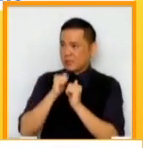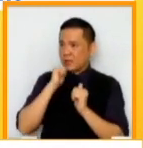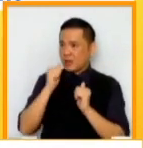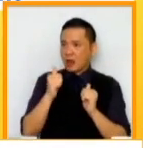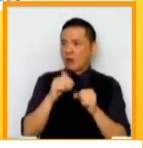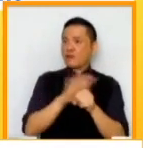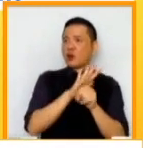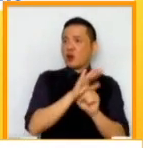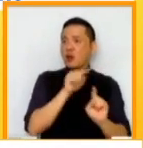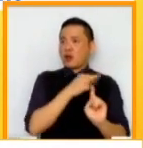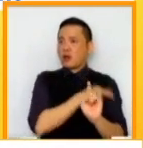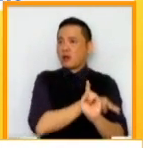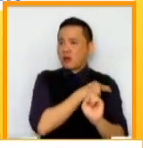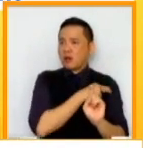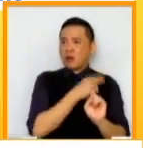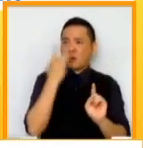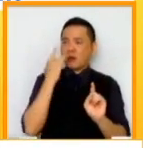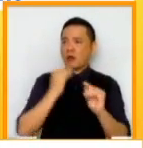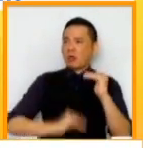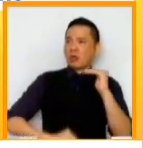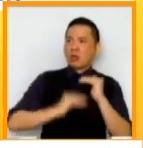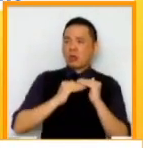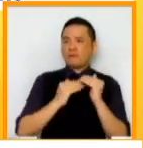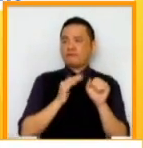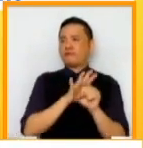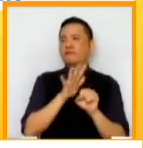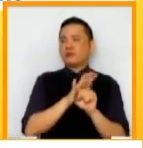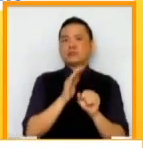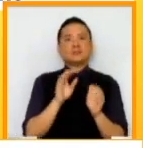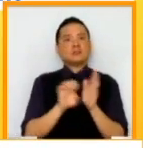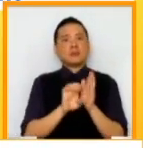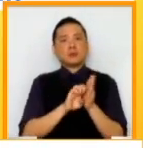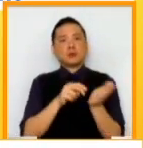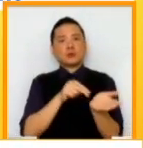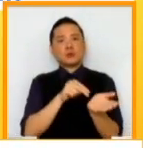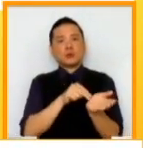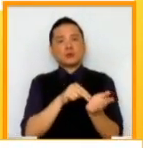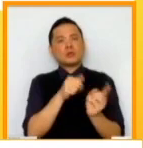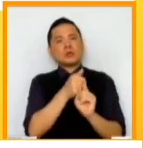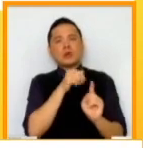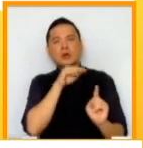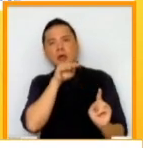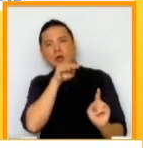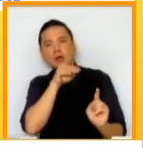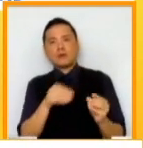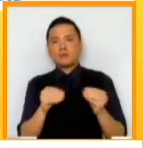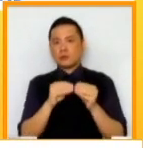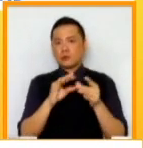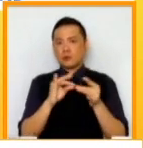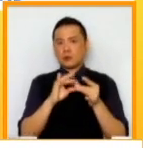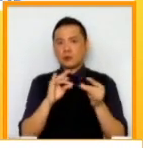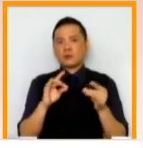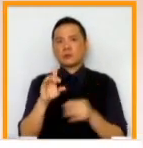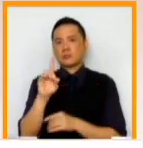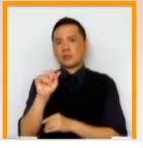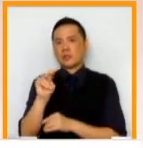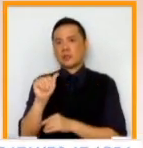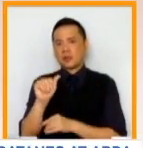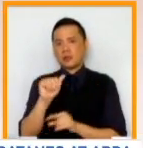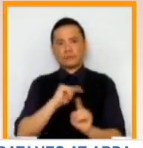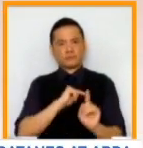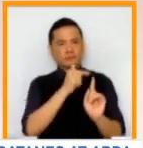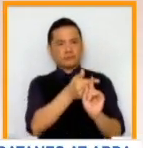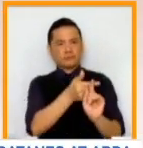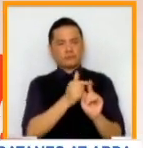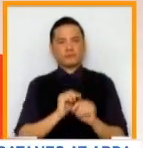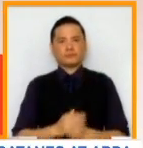workers, kabilang ng isang nurse na viral ngayon ang mga bakas ng paghihirap. May unang balita si Dano Tingkungko.